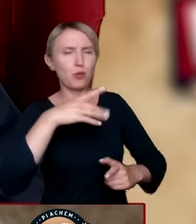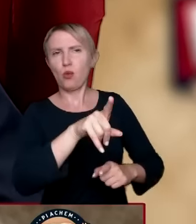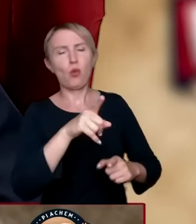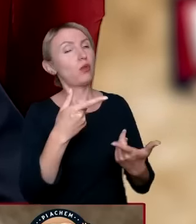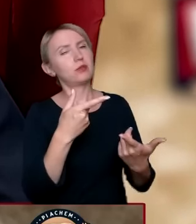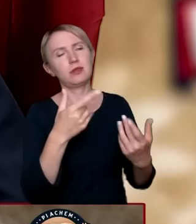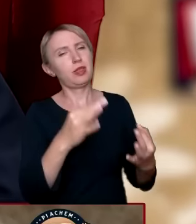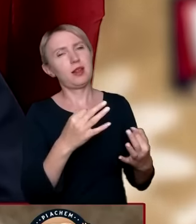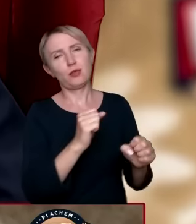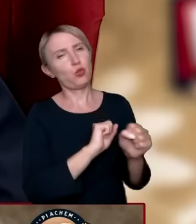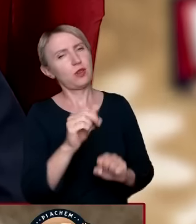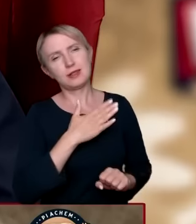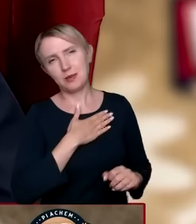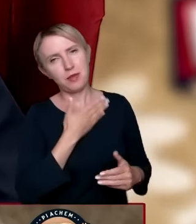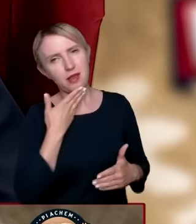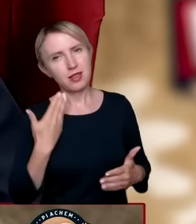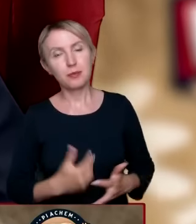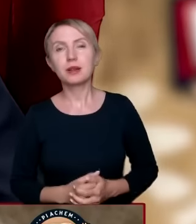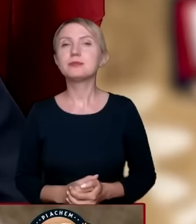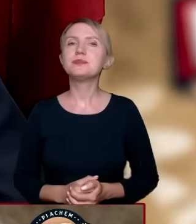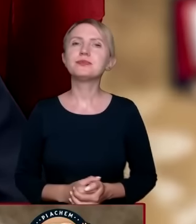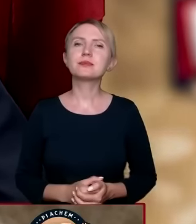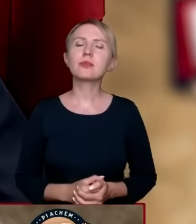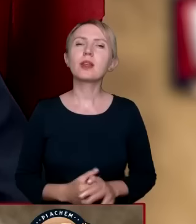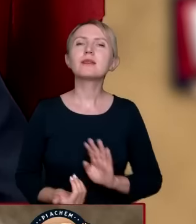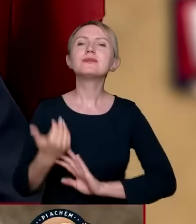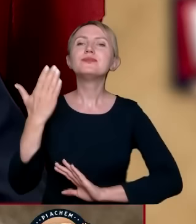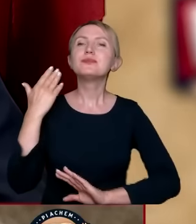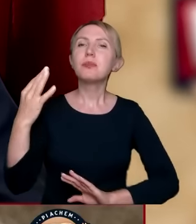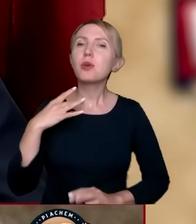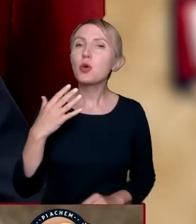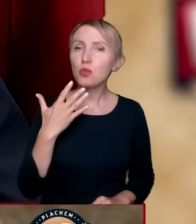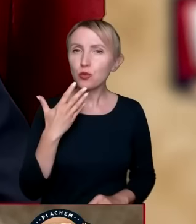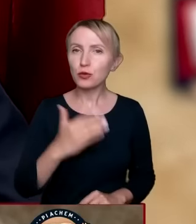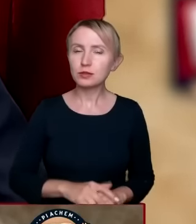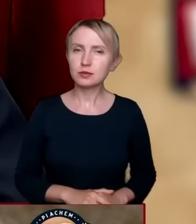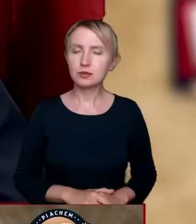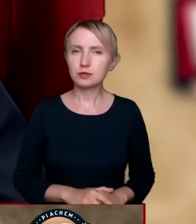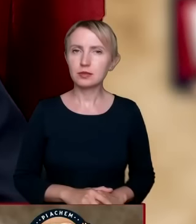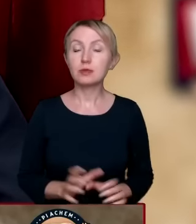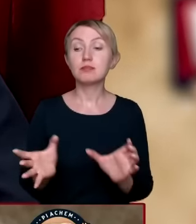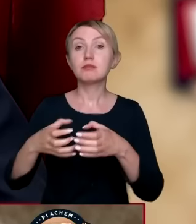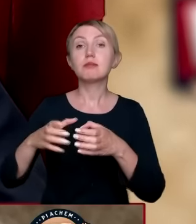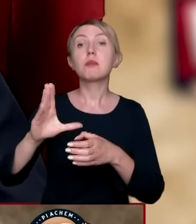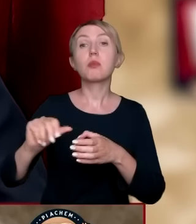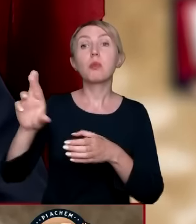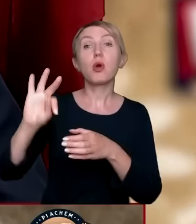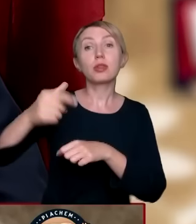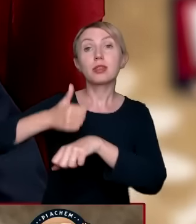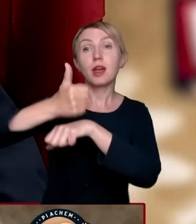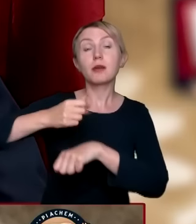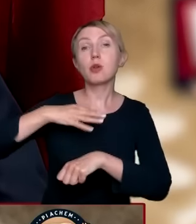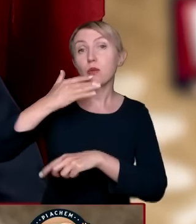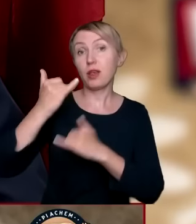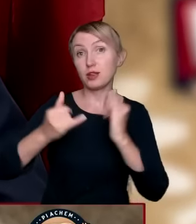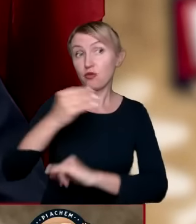ci na zbyt sympatycznych nie wyglądają. Tak jak przed chwilą mówiliśmy, y ekipa Boddara uznała, że skoro w Polsce